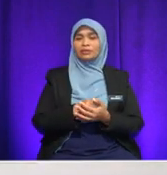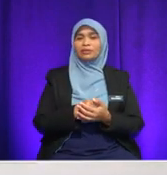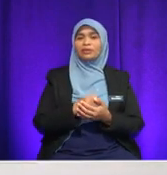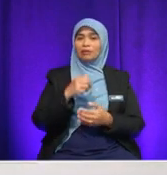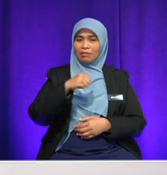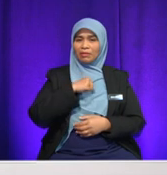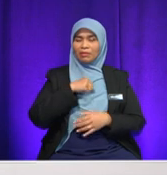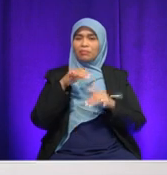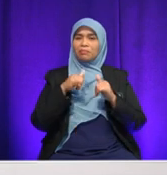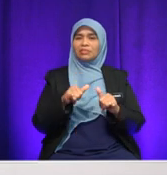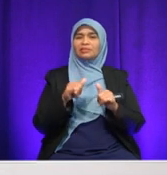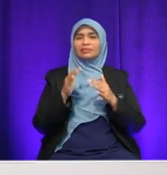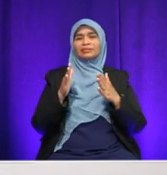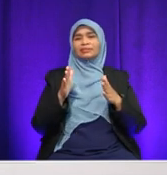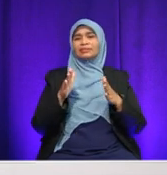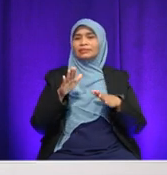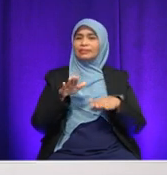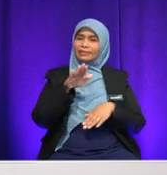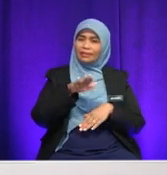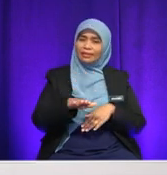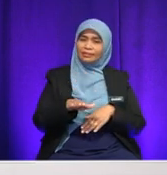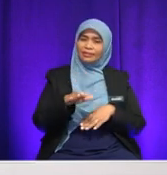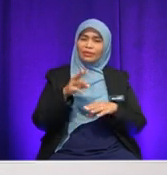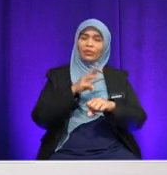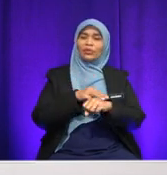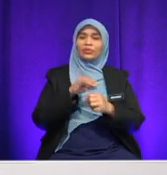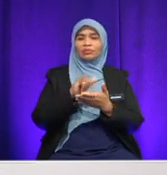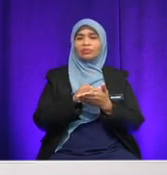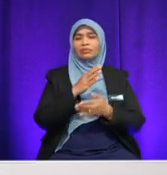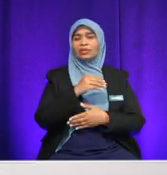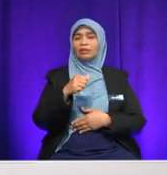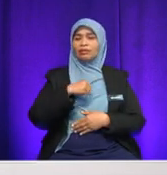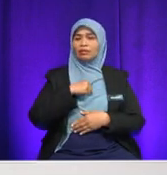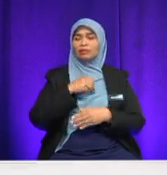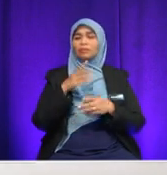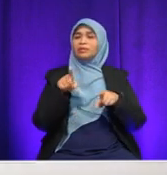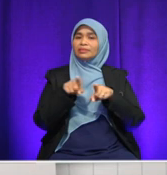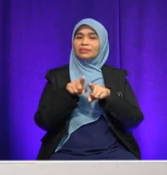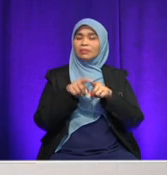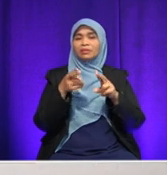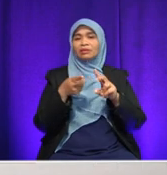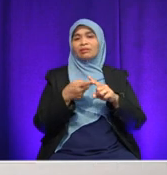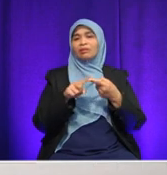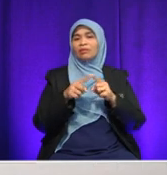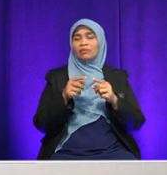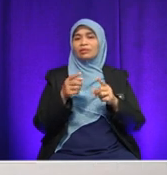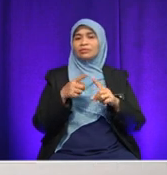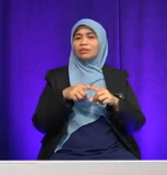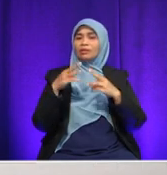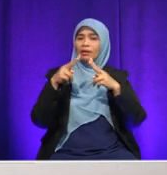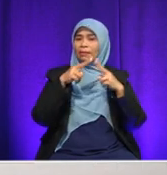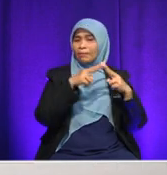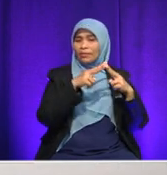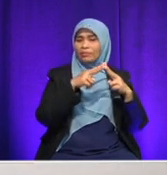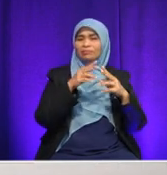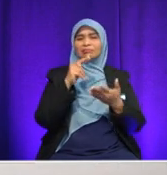Aku masih kecil waktu itu dan aku bersama-sama kawan di kampung memang nakal, suka menjodoh sarang.